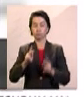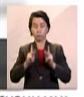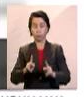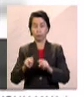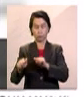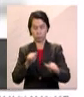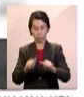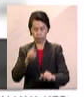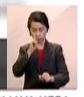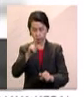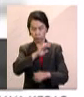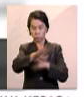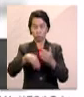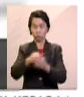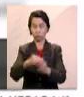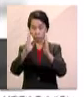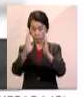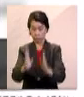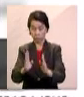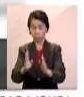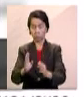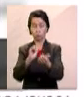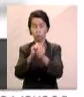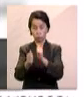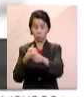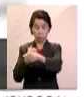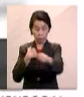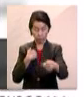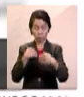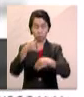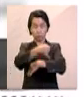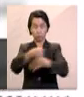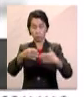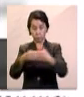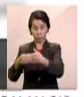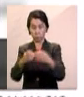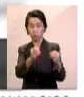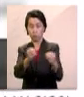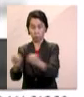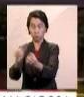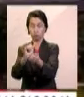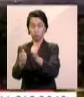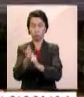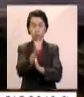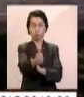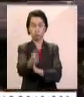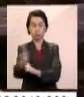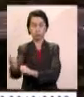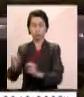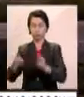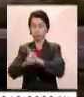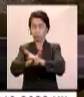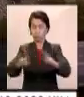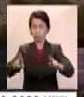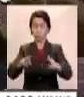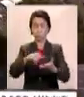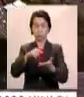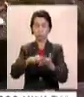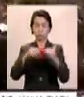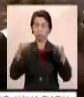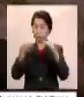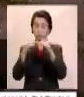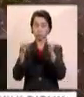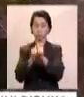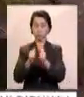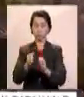giat memastikan semua badan sukan kebangsaan mempunyai garis panduan penganjuran sukan masing-masing. Penyediaan dokumen ini adalah selaras